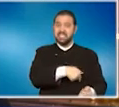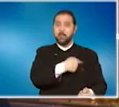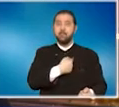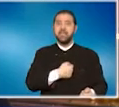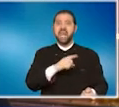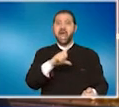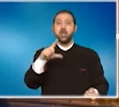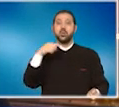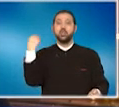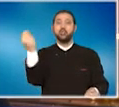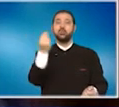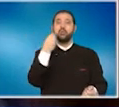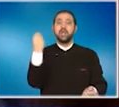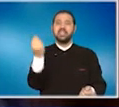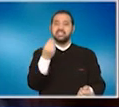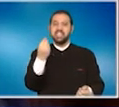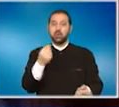și